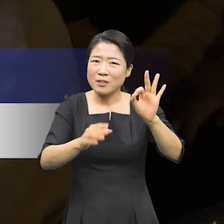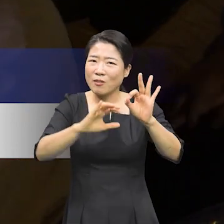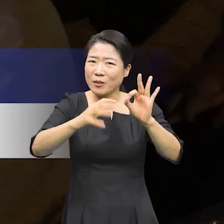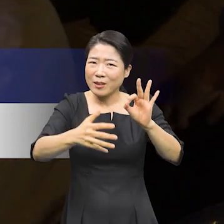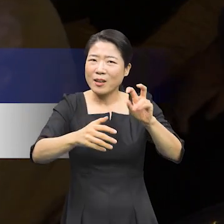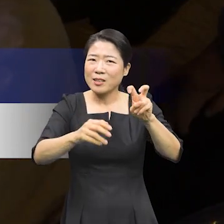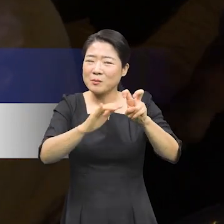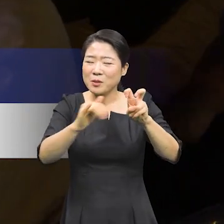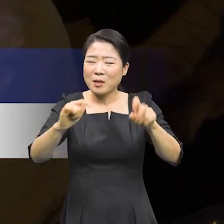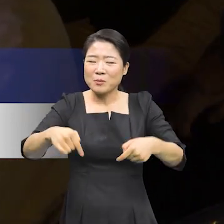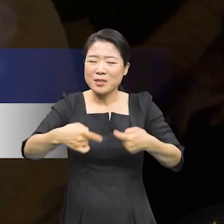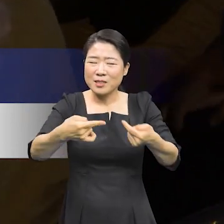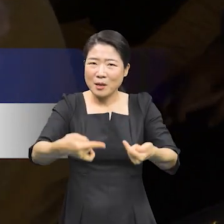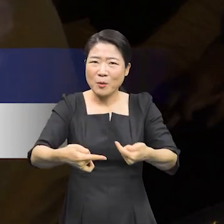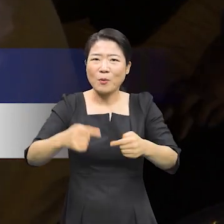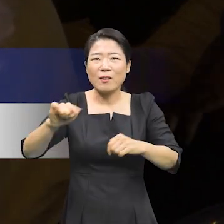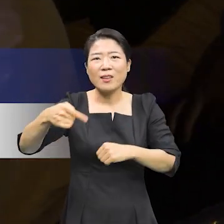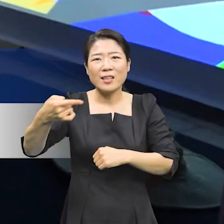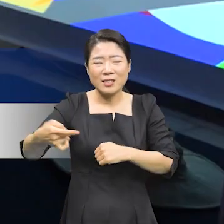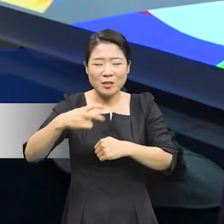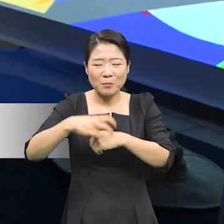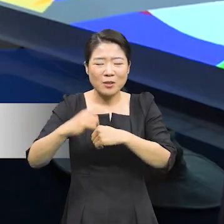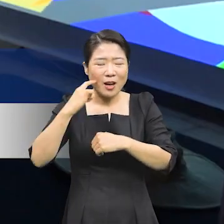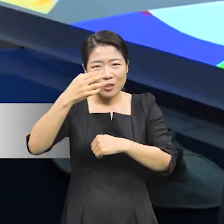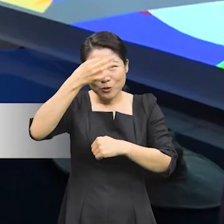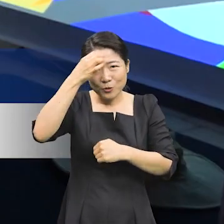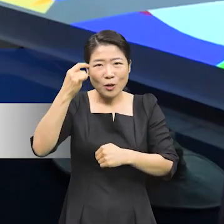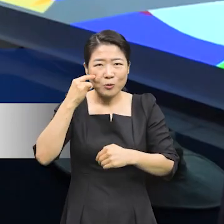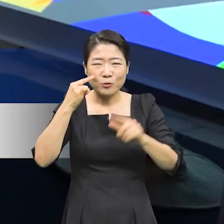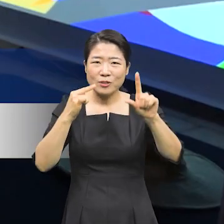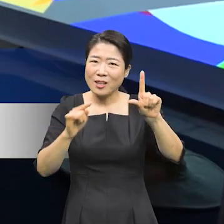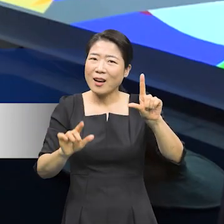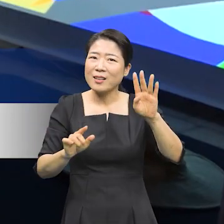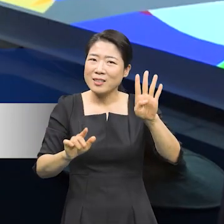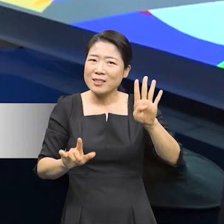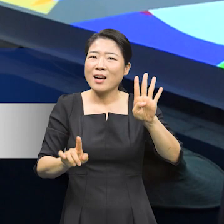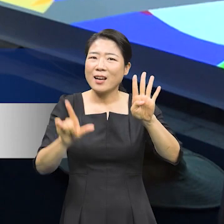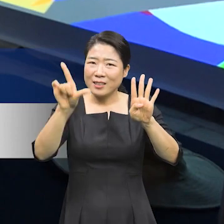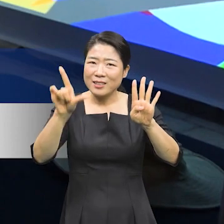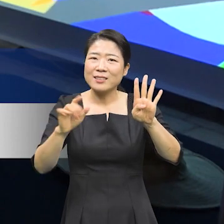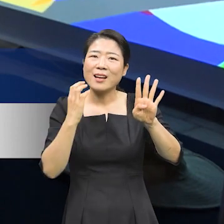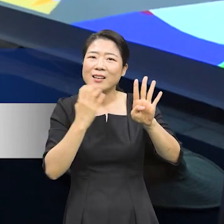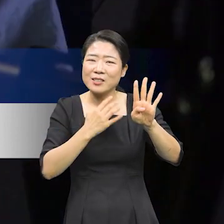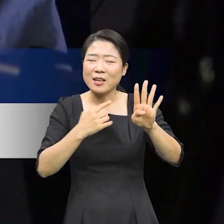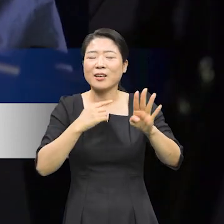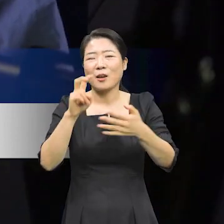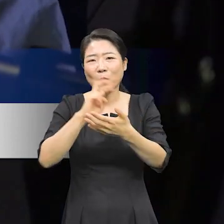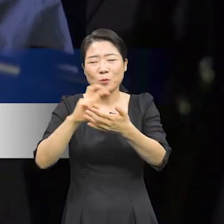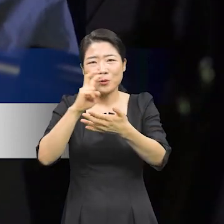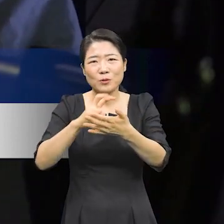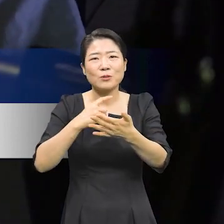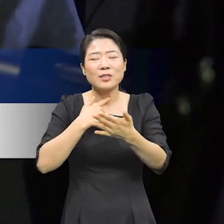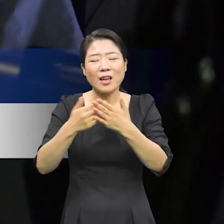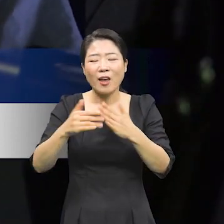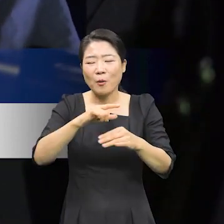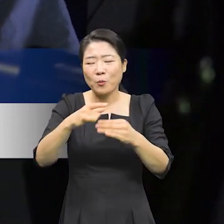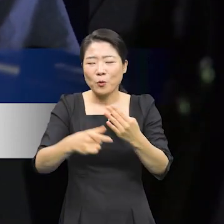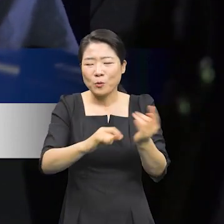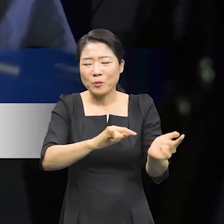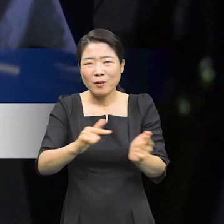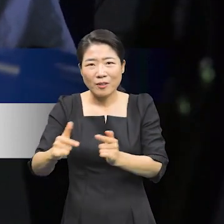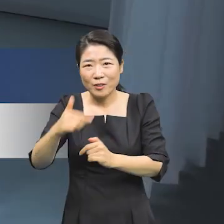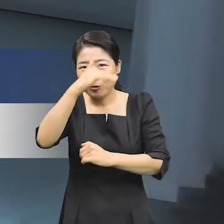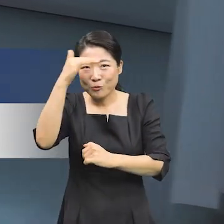작가가 함께한 넥스트 미디어아트의 눈, 4일 4색 콘서트, 미디어아트 체험부스 등 다채로운 프로그램을 만나볼 수